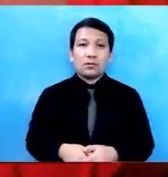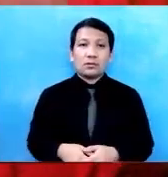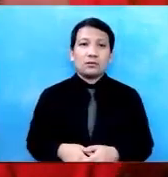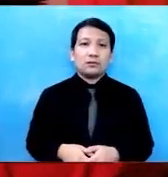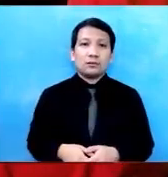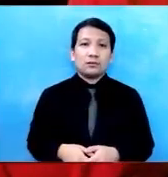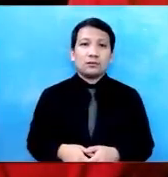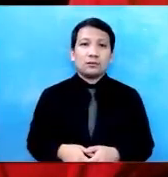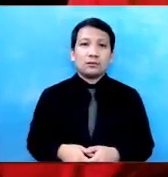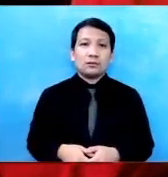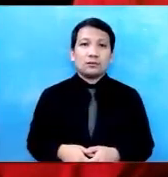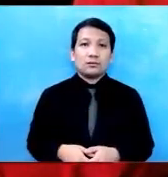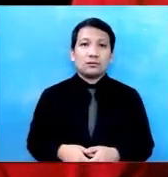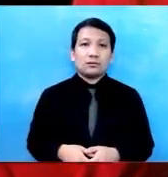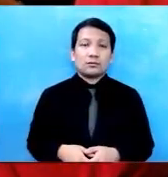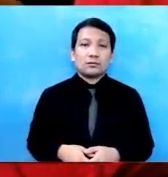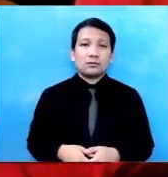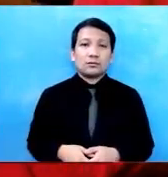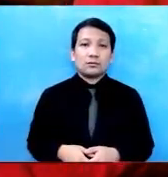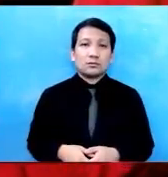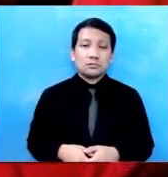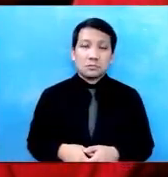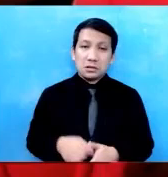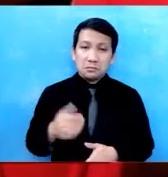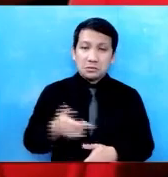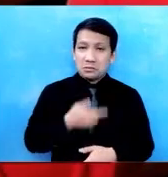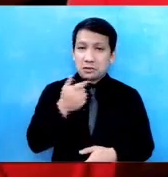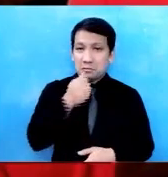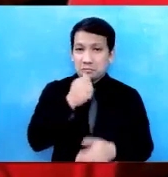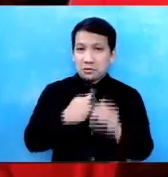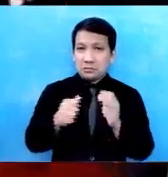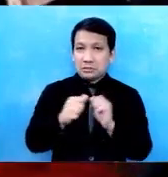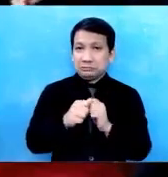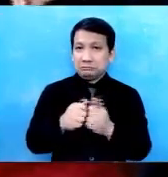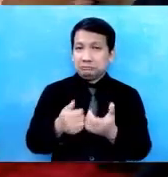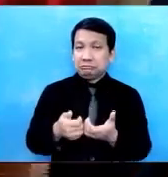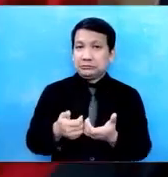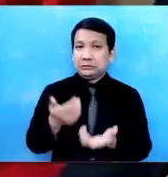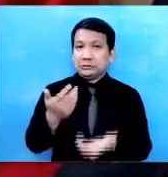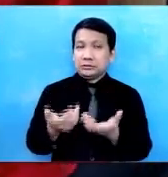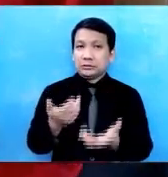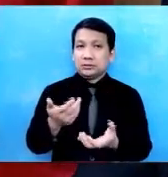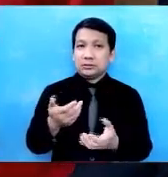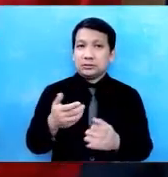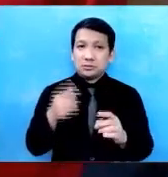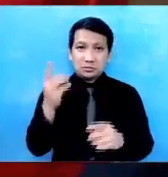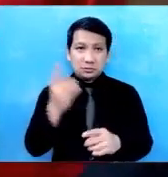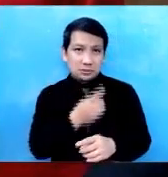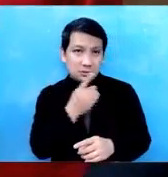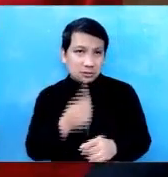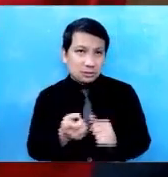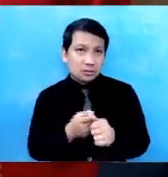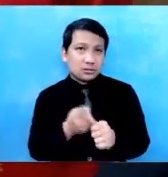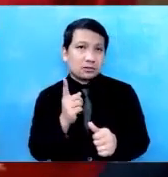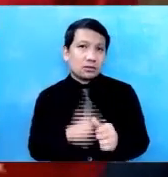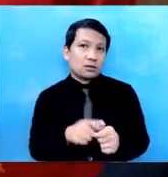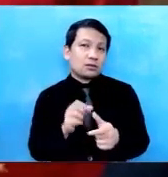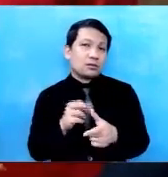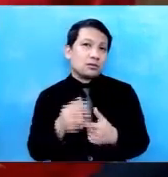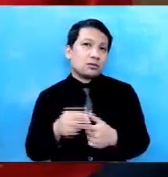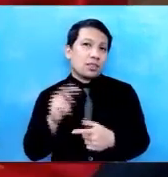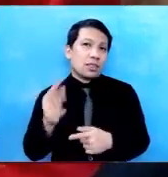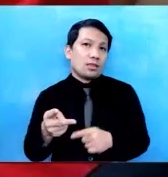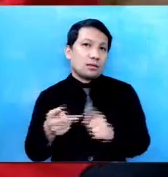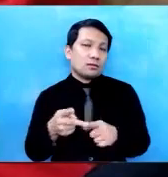tinago in a way na first, baka husgahan ako ng maraming tao. Pangalawa, yung